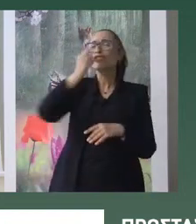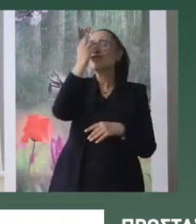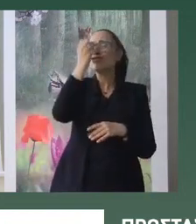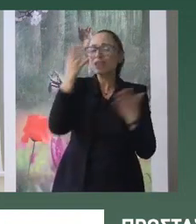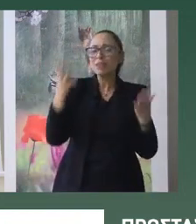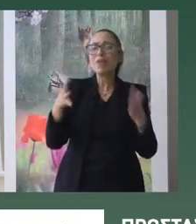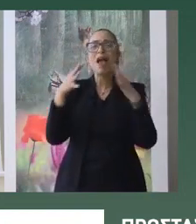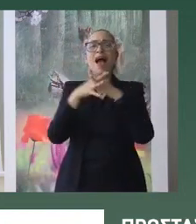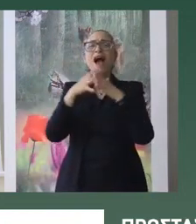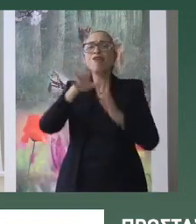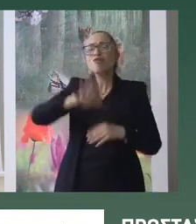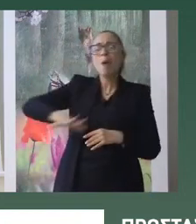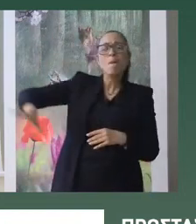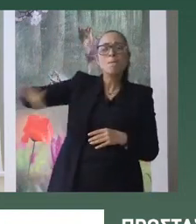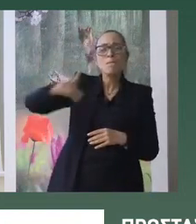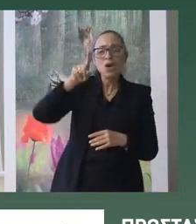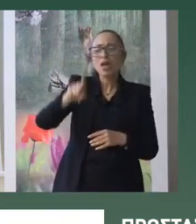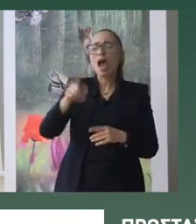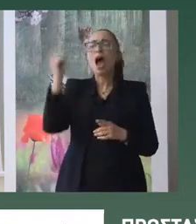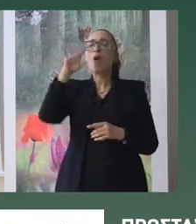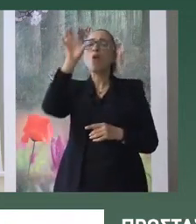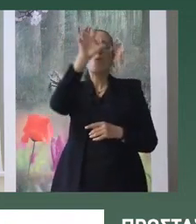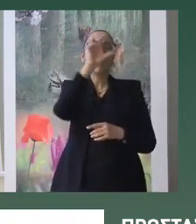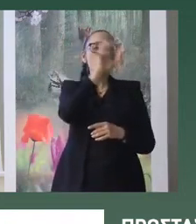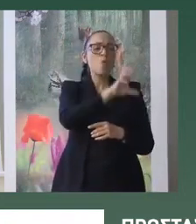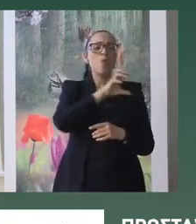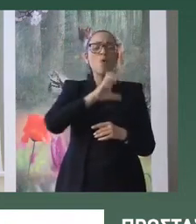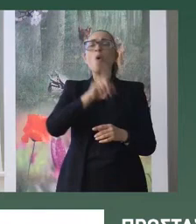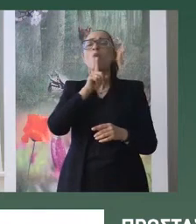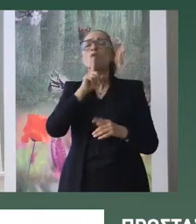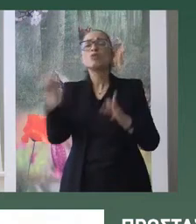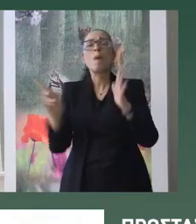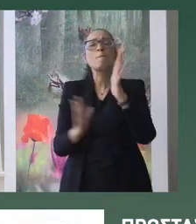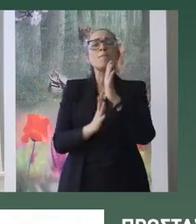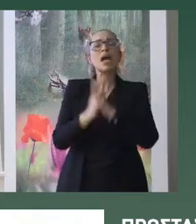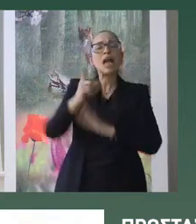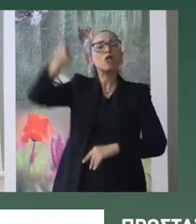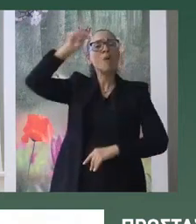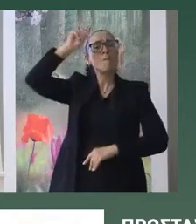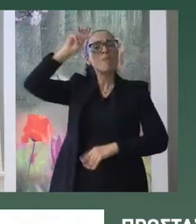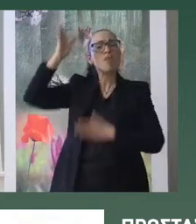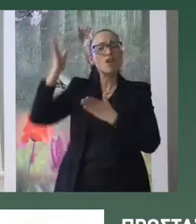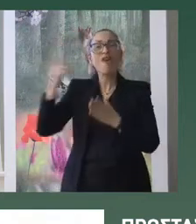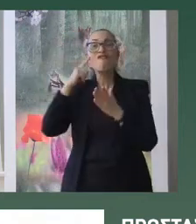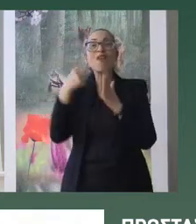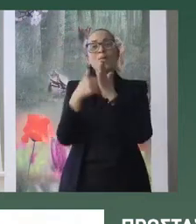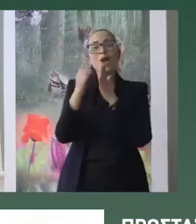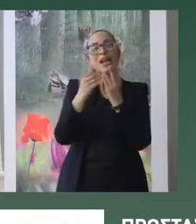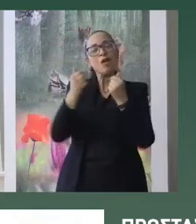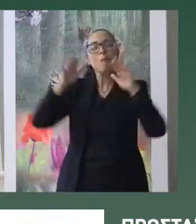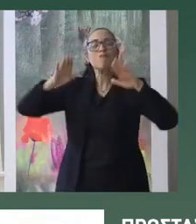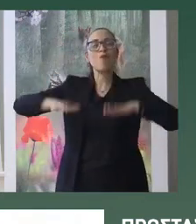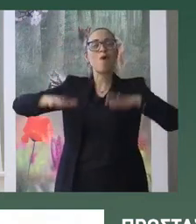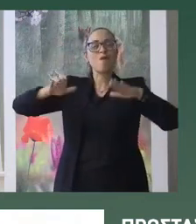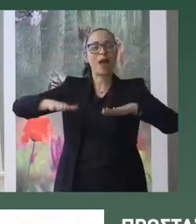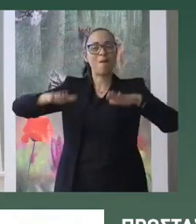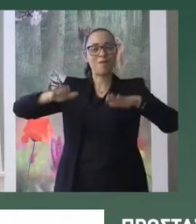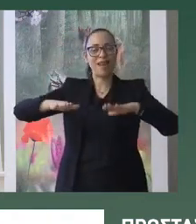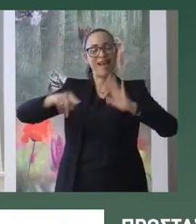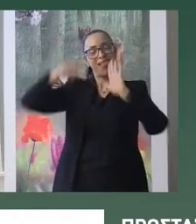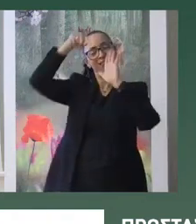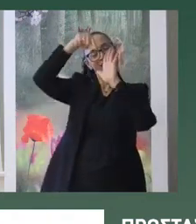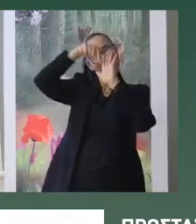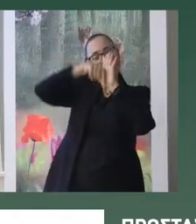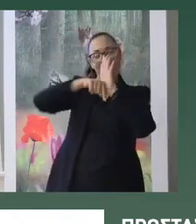της Ακροπόλεως, Ακρόπολης, διάφορα επίσης άλυση που υπάρχουν στο Παγκράτη και αλλού, το πεδίο του Άριος, βλέπετε ότι τα χρώματα είναι πιο χαμηλά, είναι μικρότερος